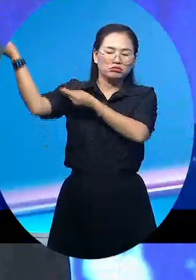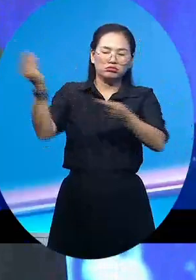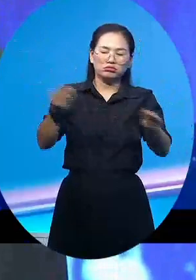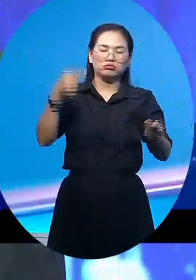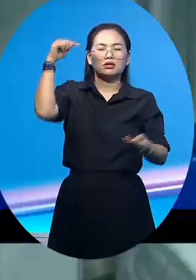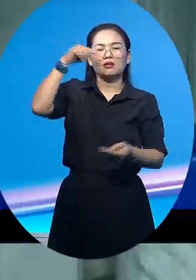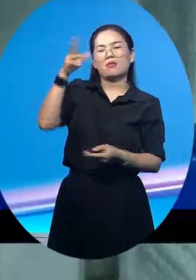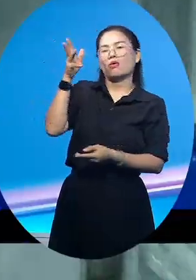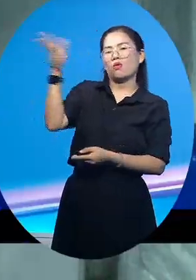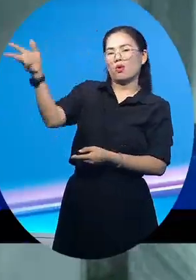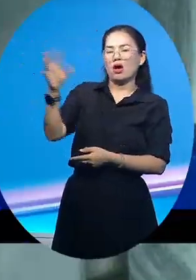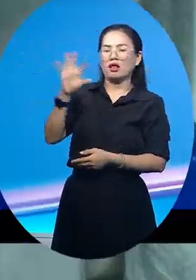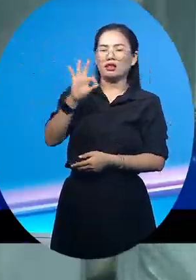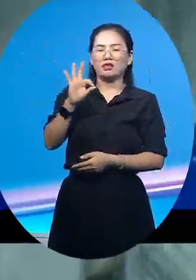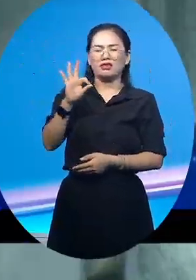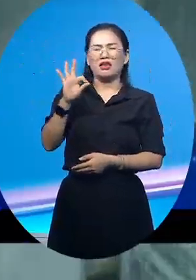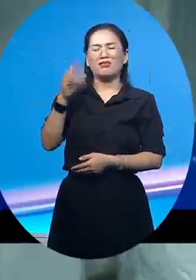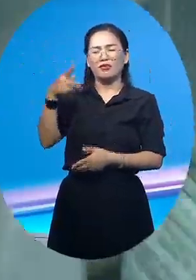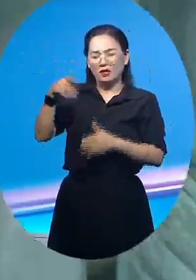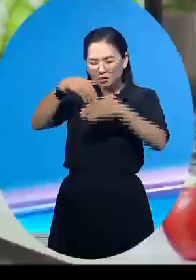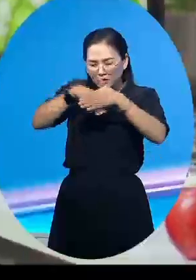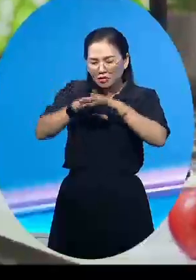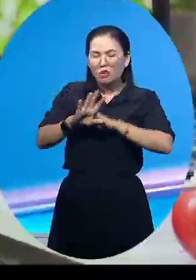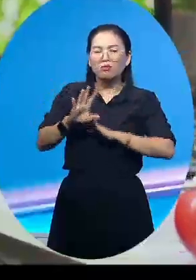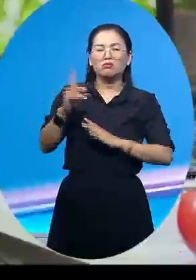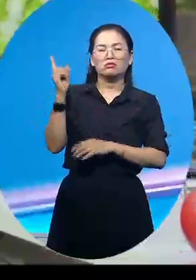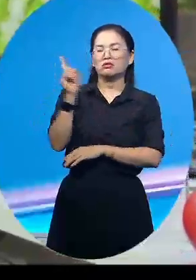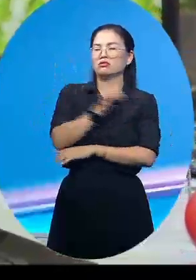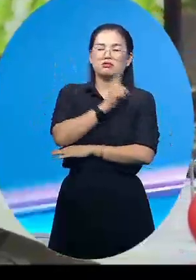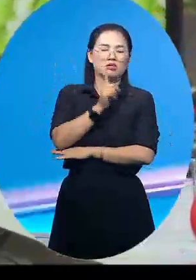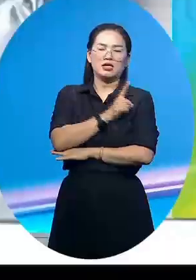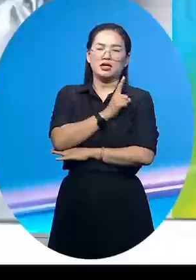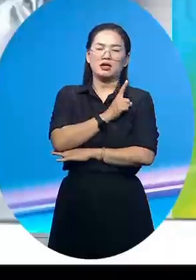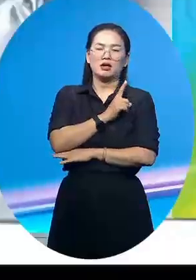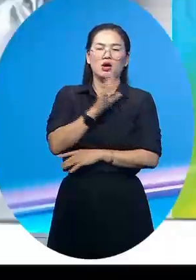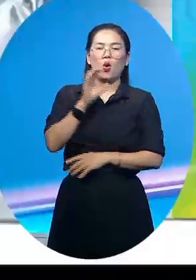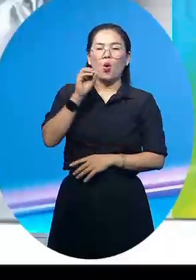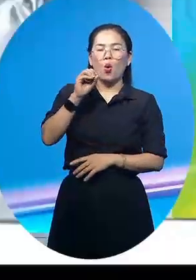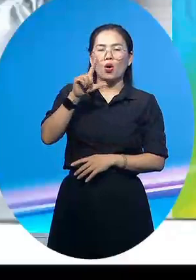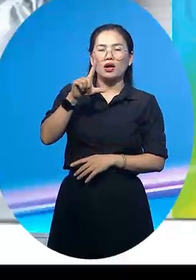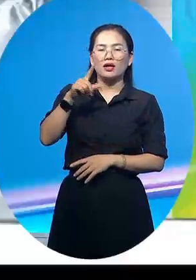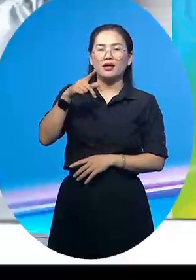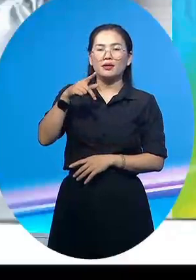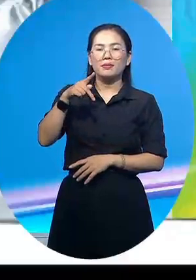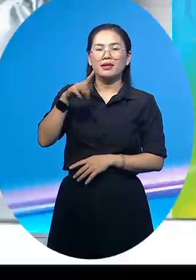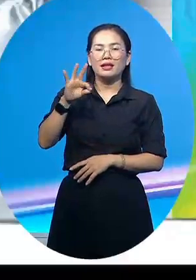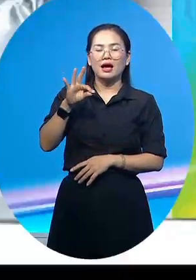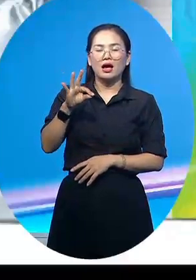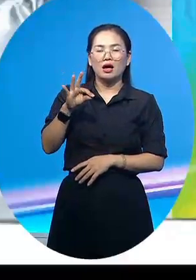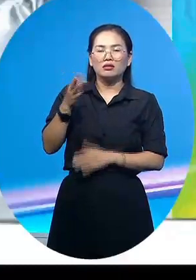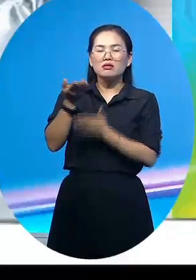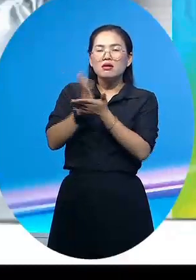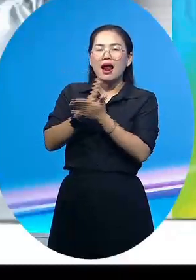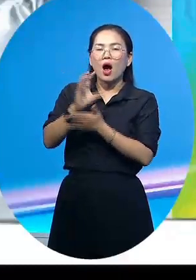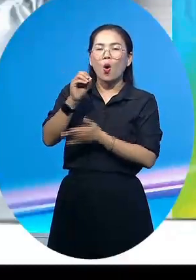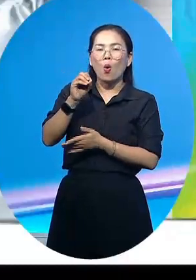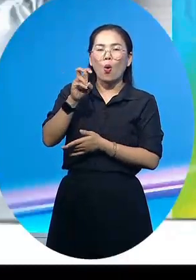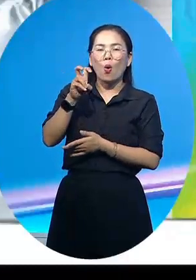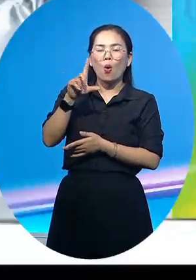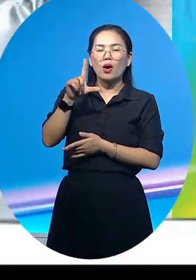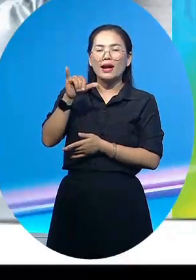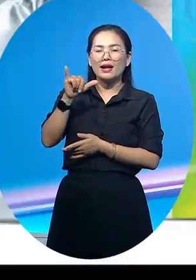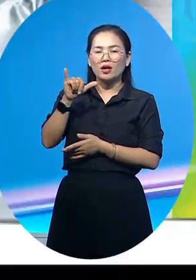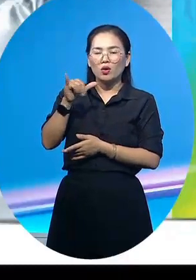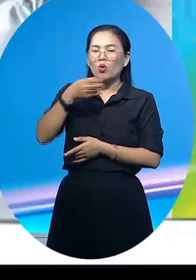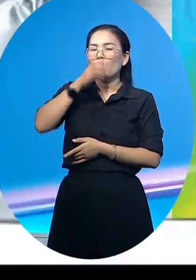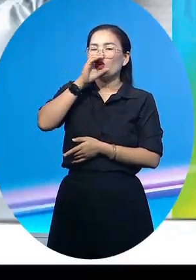Nhật Bản có thành phần từ thiên nhiên nổi bật trong số đó là thành phần olympiavita chiết xuất từ lá oliu có trong sản